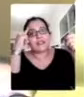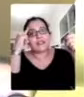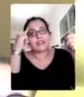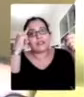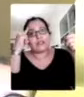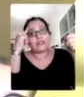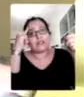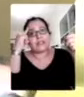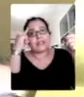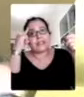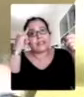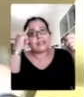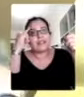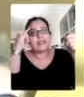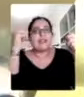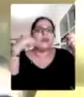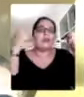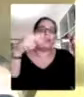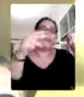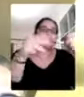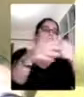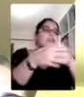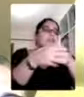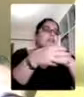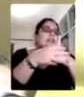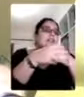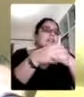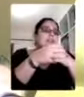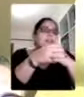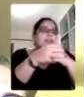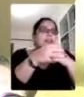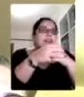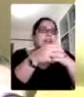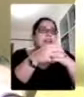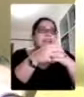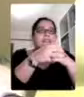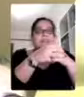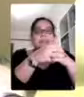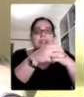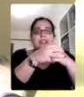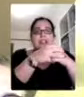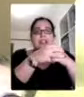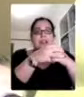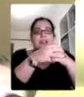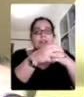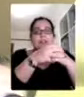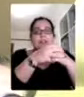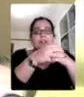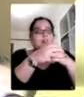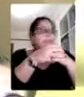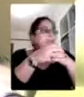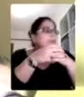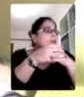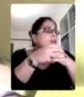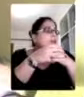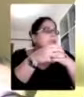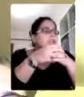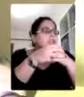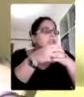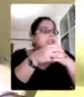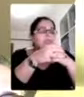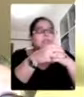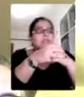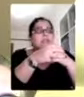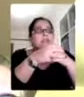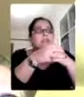iş mevzuları çok bastırdı. Ondan bu arayı ve şeyi vermek durumunda kaldım. Dediğim gibi